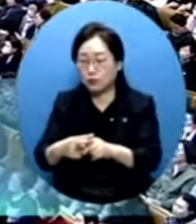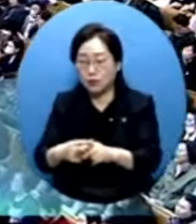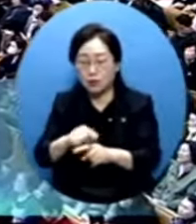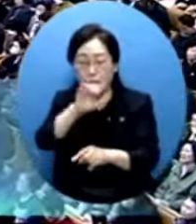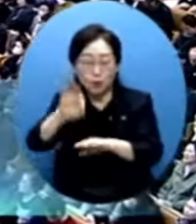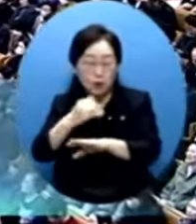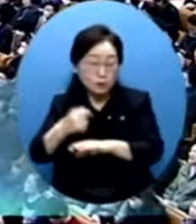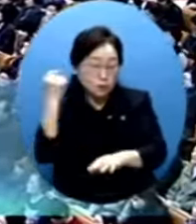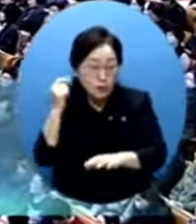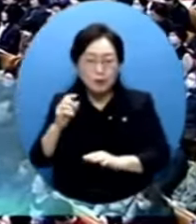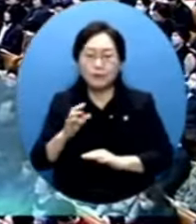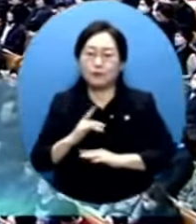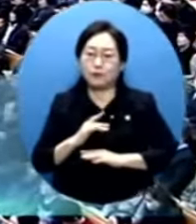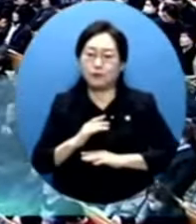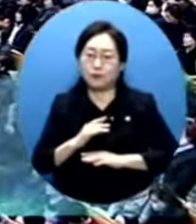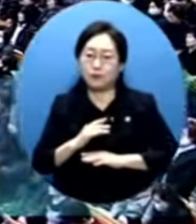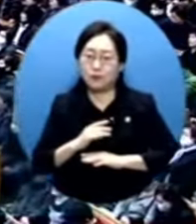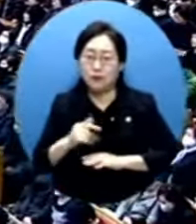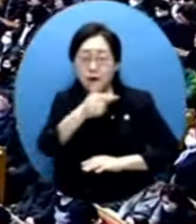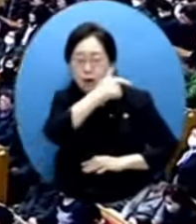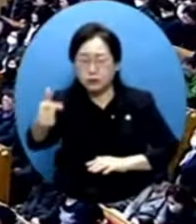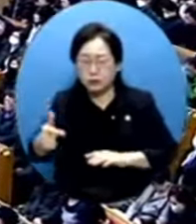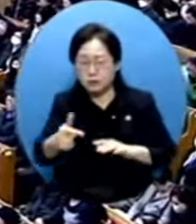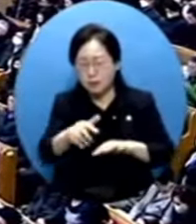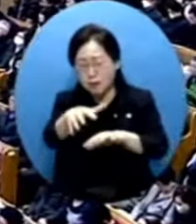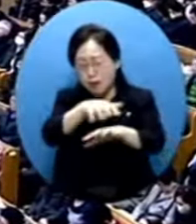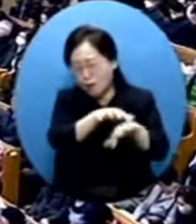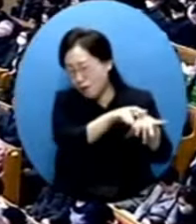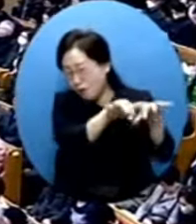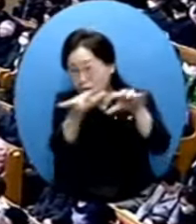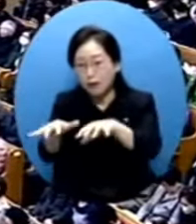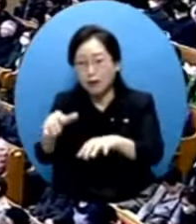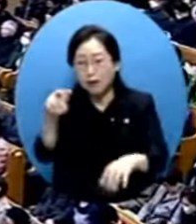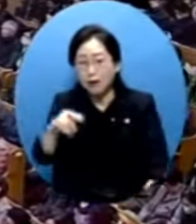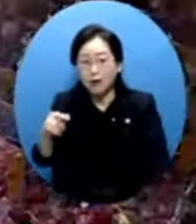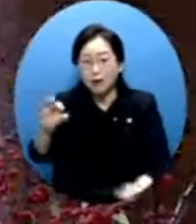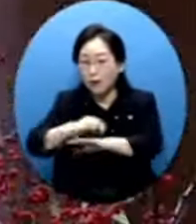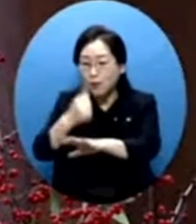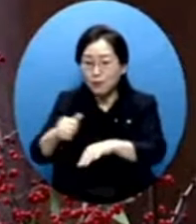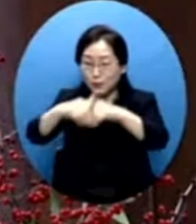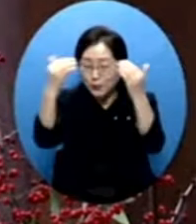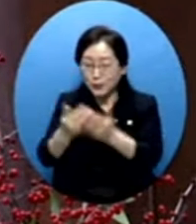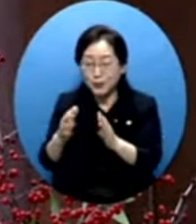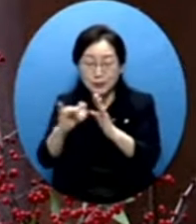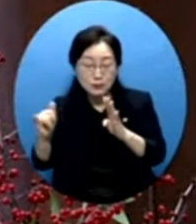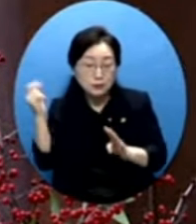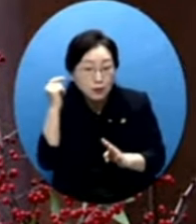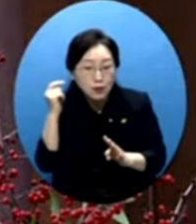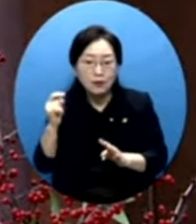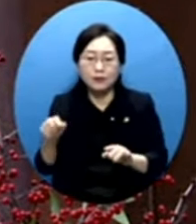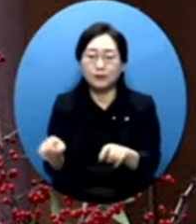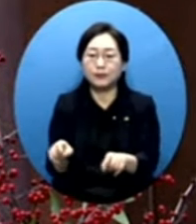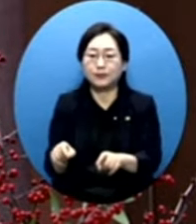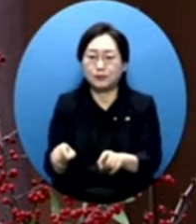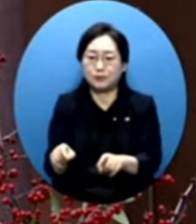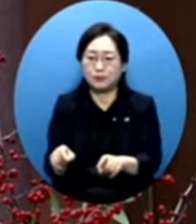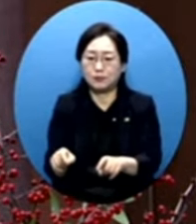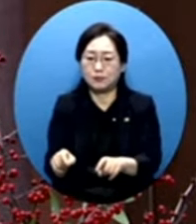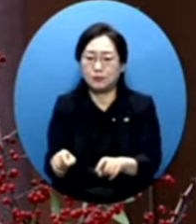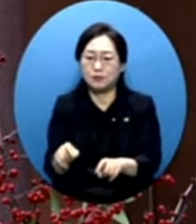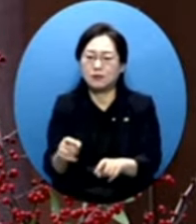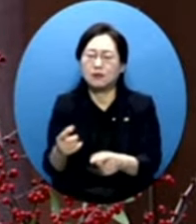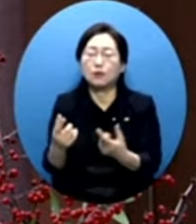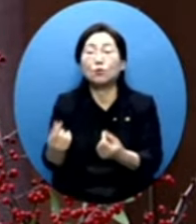두려워하여 큰 무리가 우리를 치료합니다 하는이 말을 듣고 왕과 모든 백성이 두려워 떨었습니다 때때로 이처럼 우리가